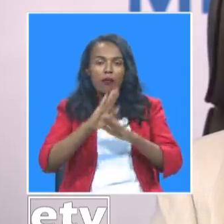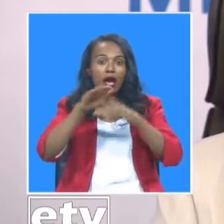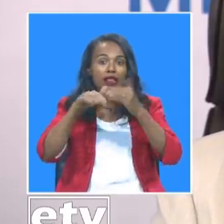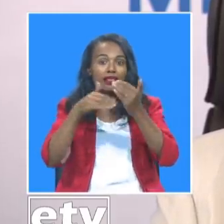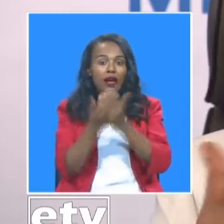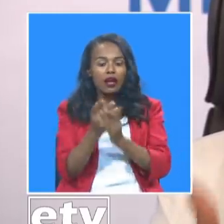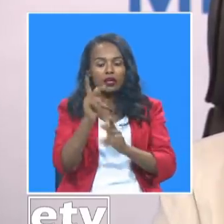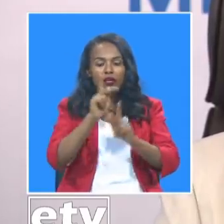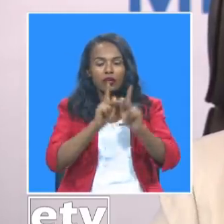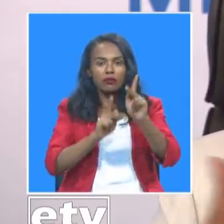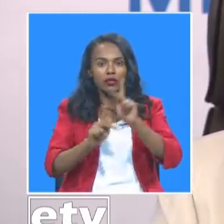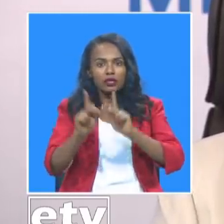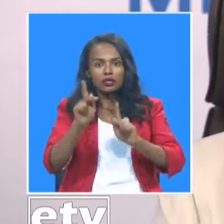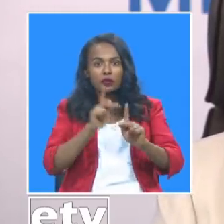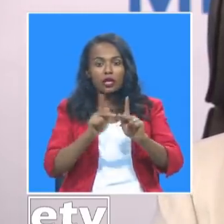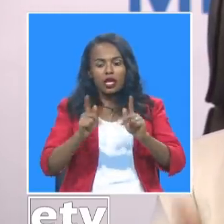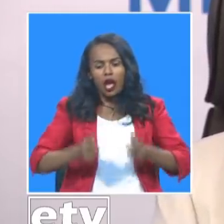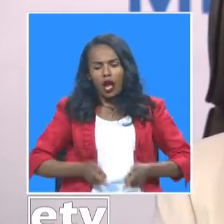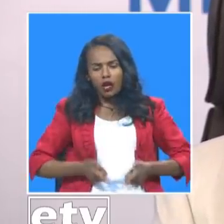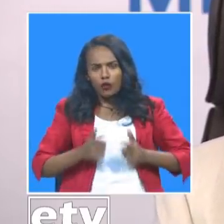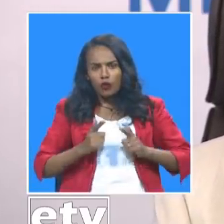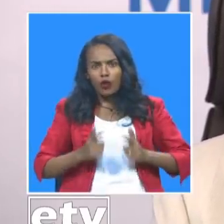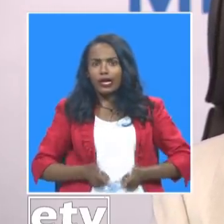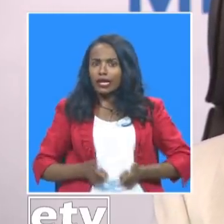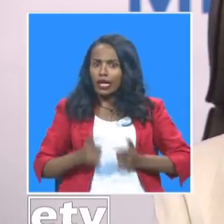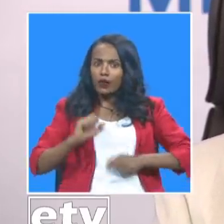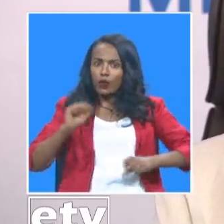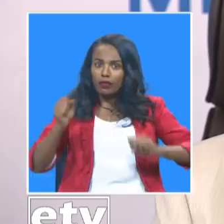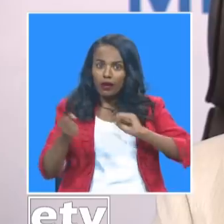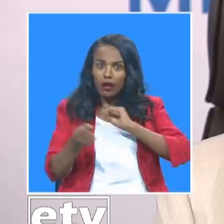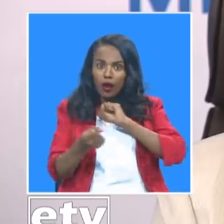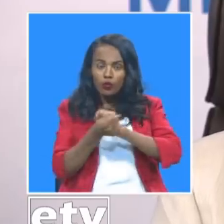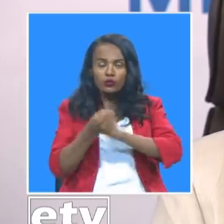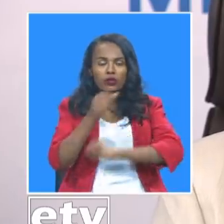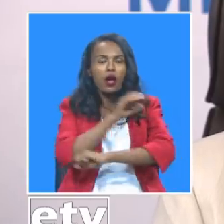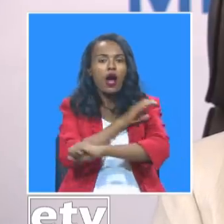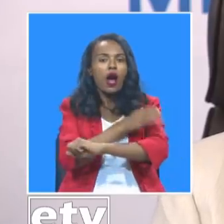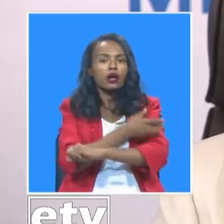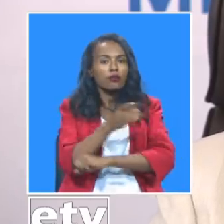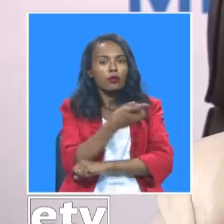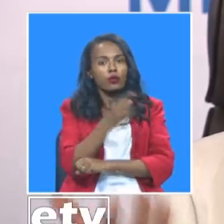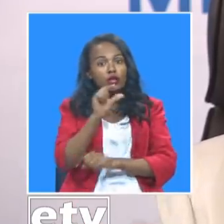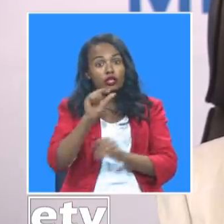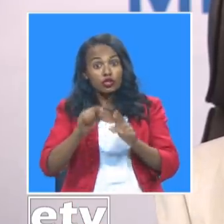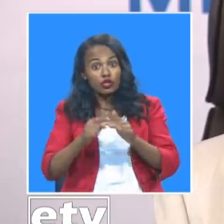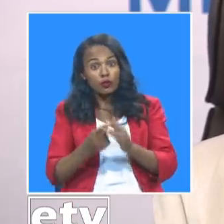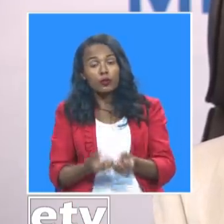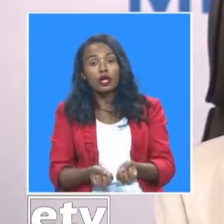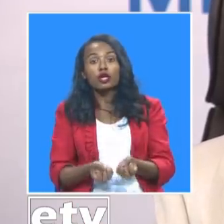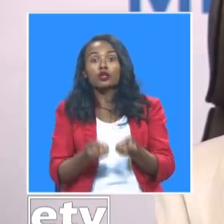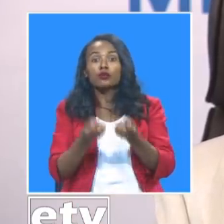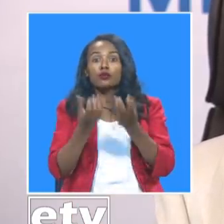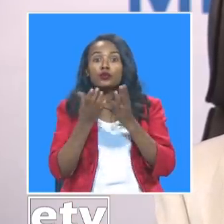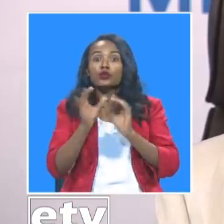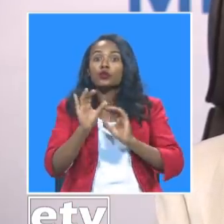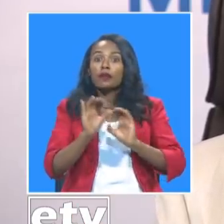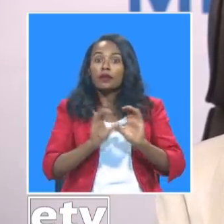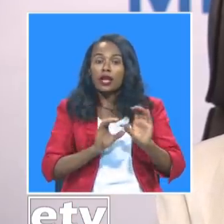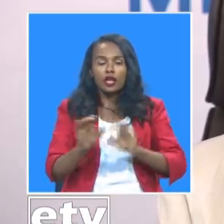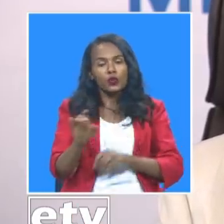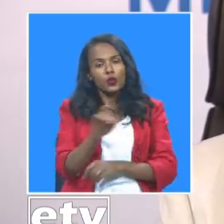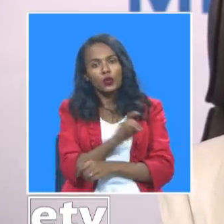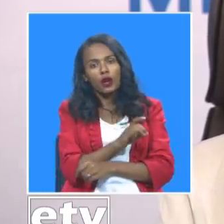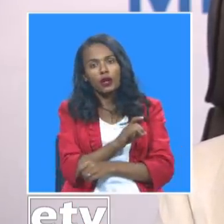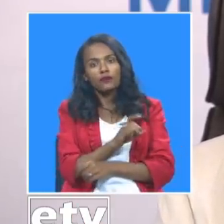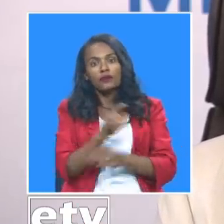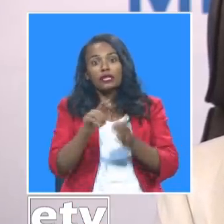ለአጠቃላይ የህብረተሰብ ያኗኗር የህይወት ለውጥ አቅም የሚሆን በትንሽ ጀምረን ብዙ የምናደርገው ይሆናል